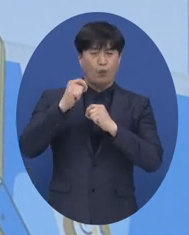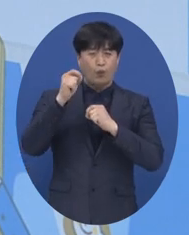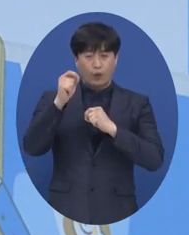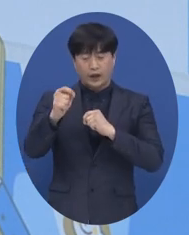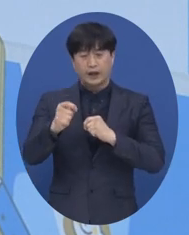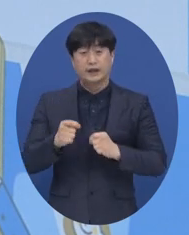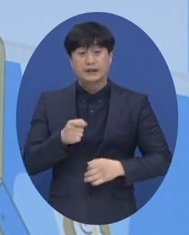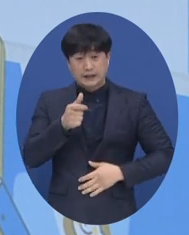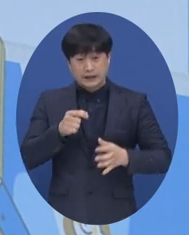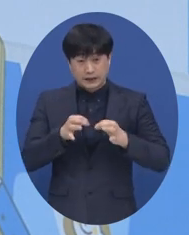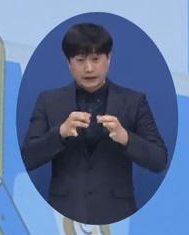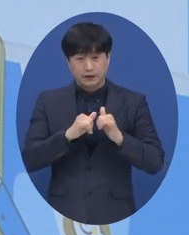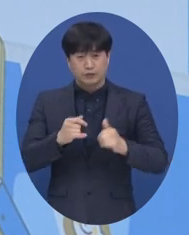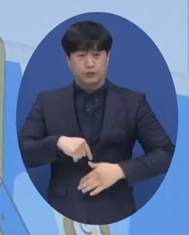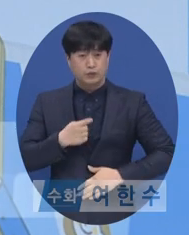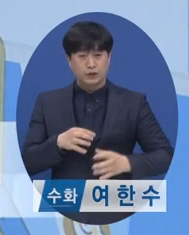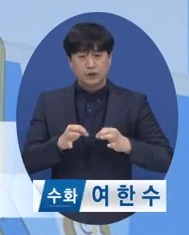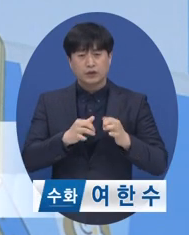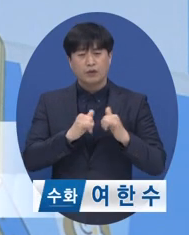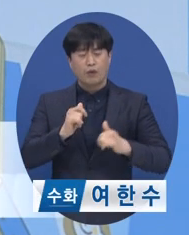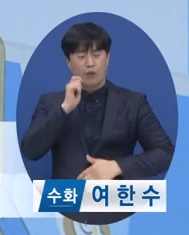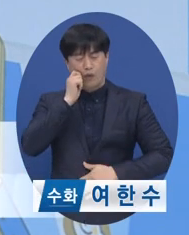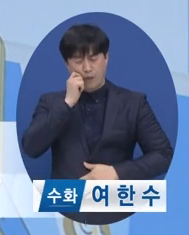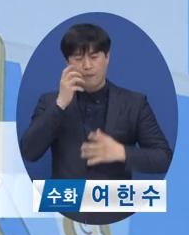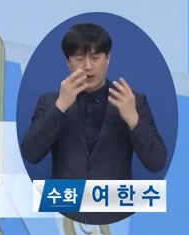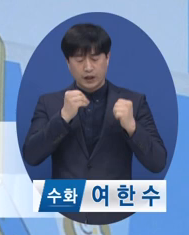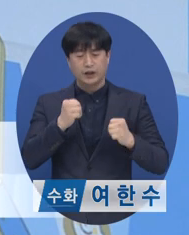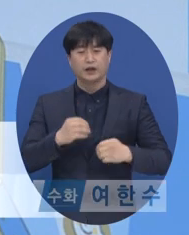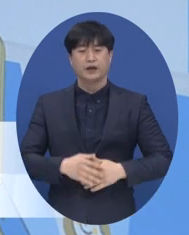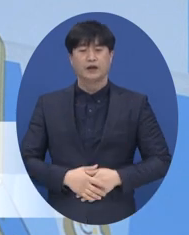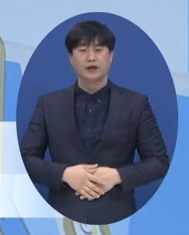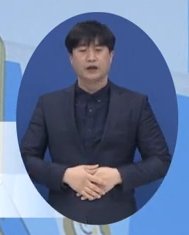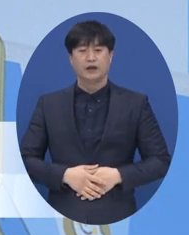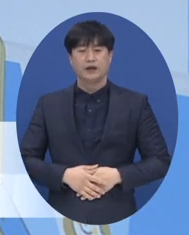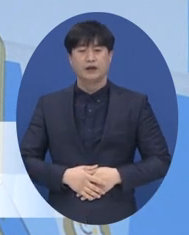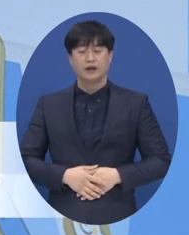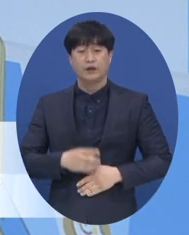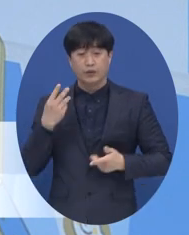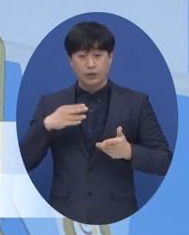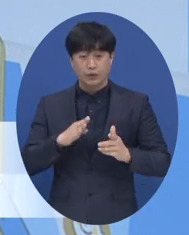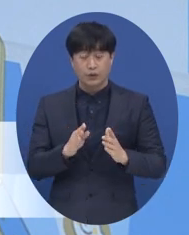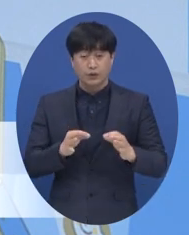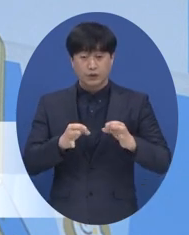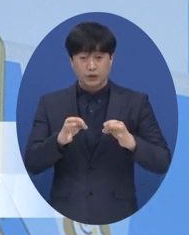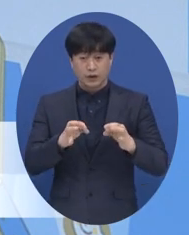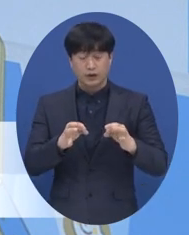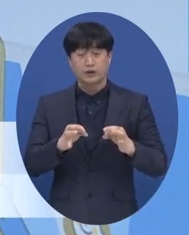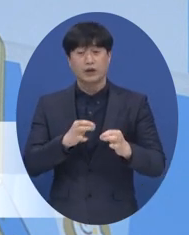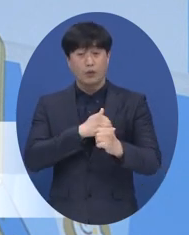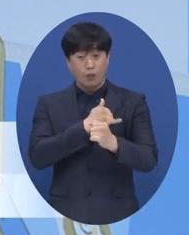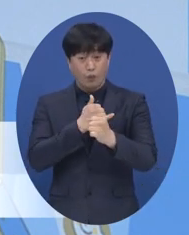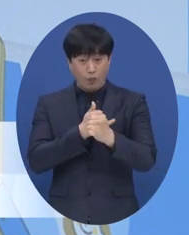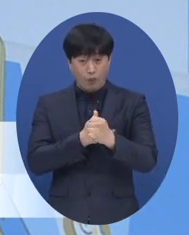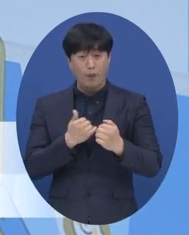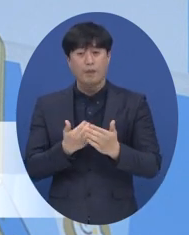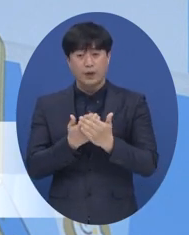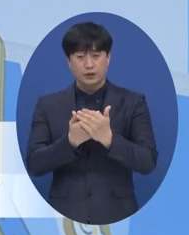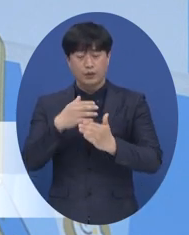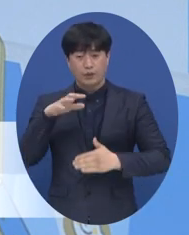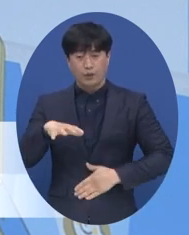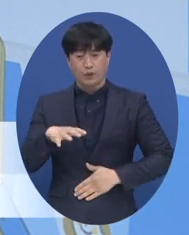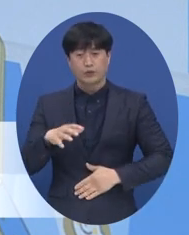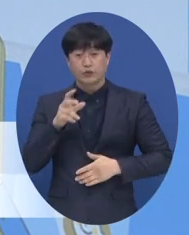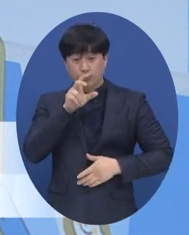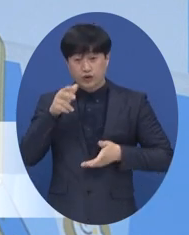코로나19 장기화로 소상공인과 자영업자들은 어려움을 호소하고 있는데요. 경기도 시장상권진흥원이 골목